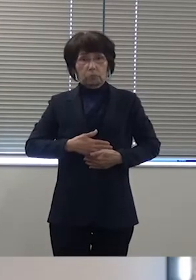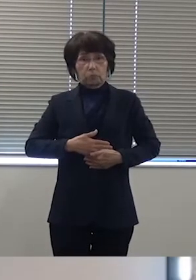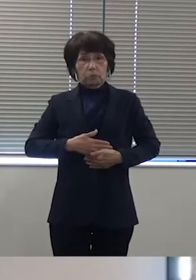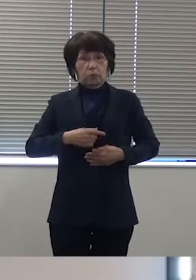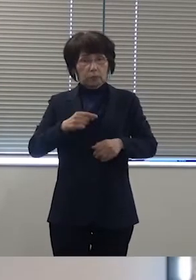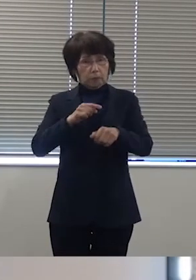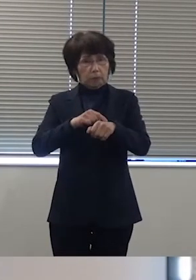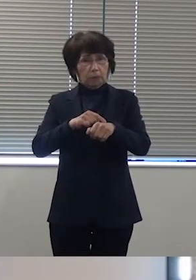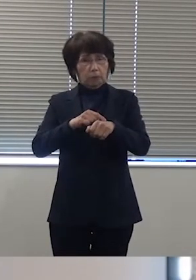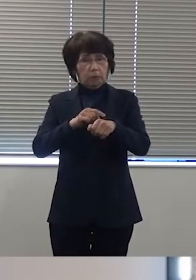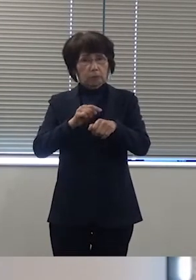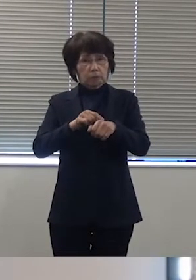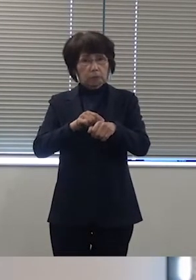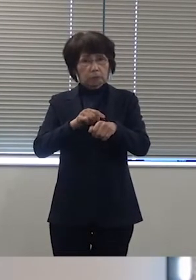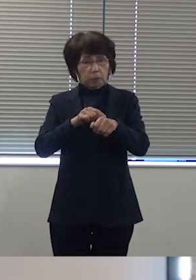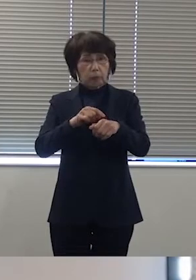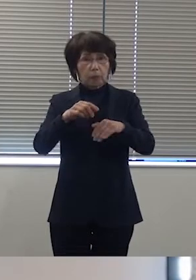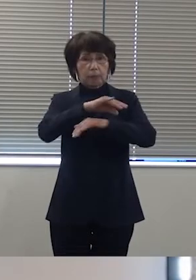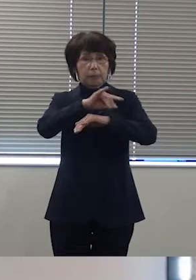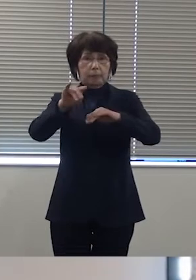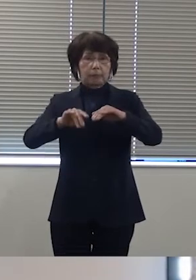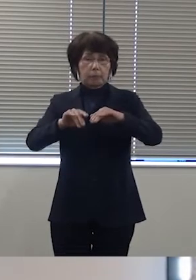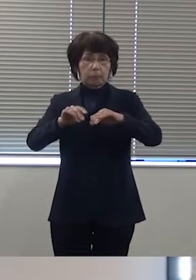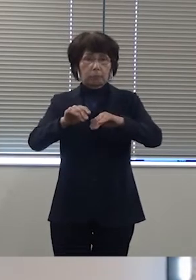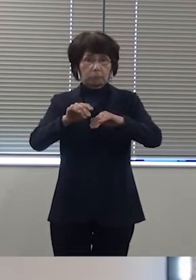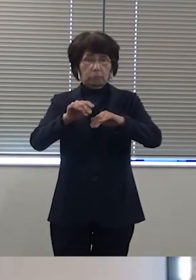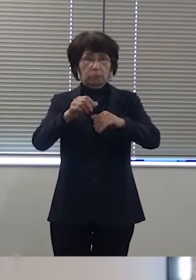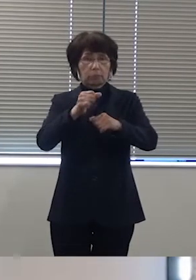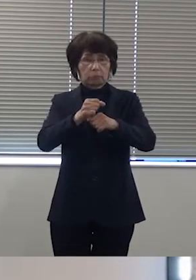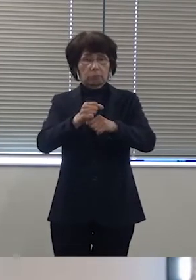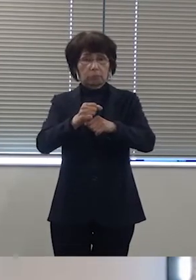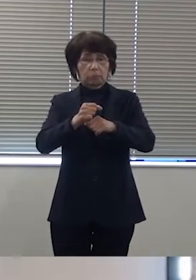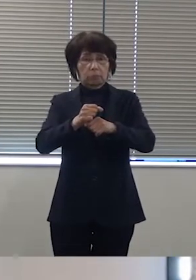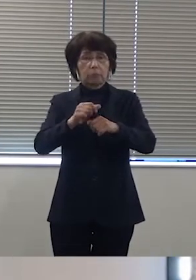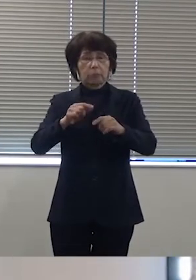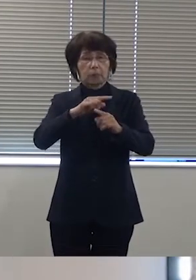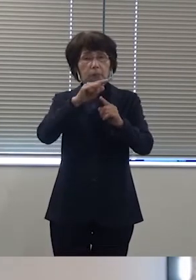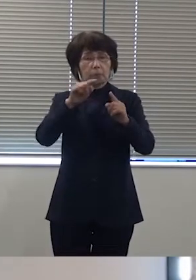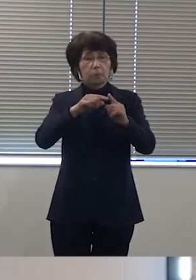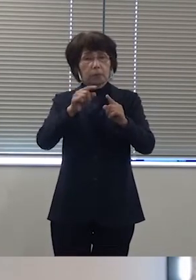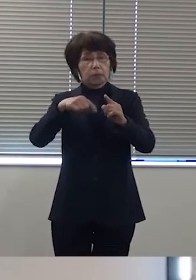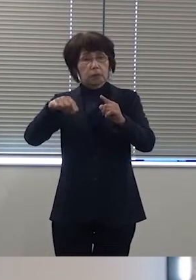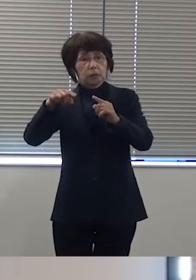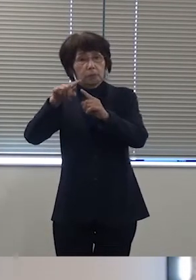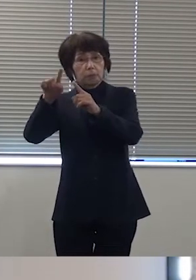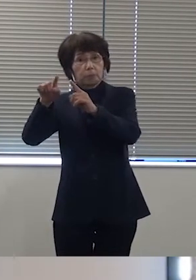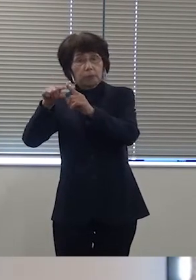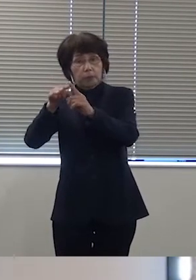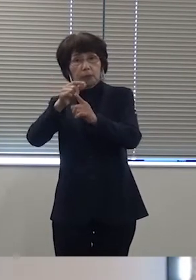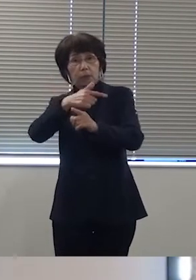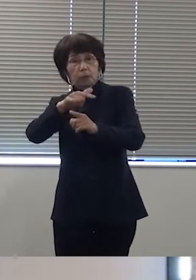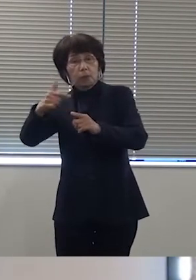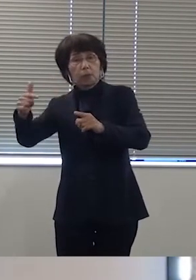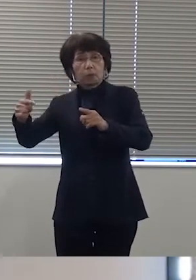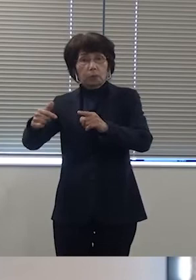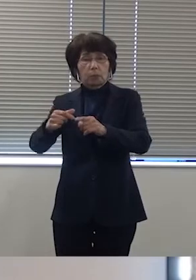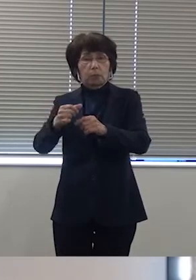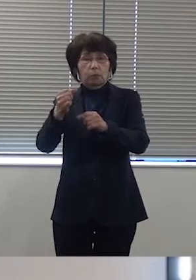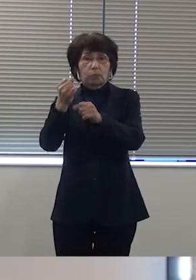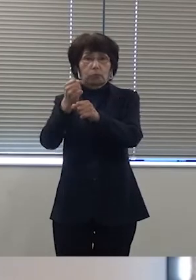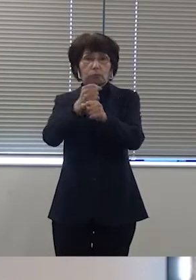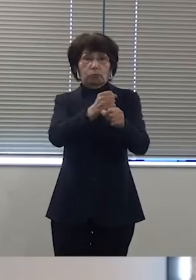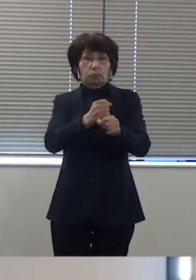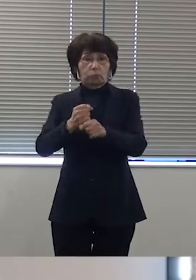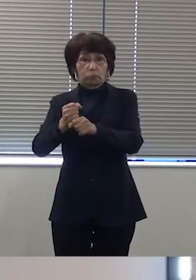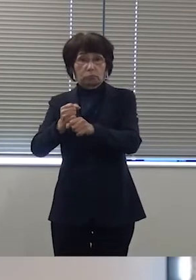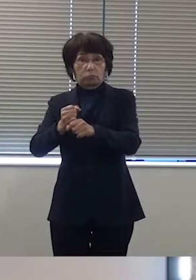定されていらっしゃったということかと思うんですけれども、それとあとさっき言われたのは若手職員による協議会を設けられ